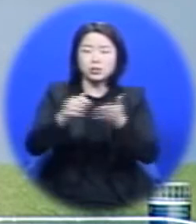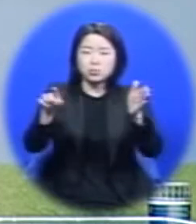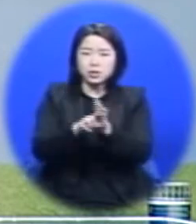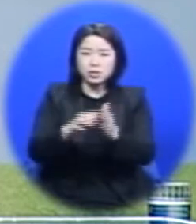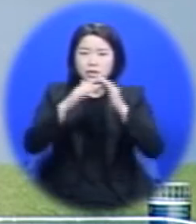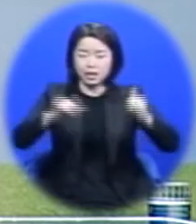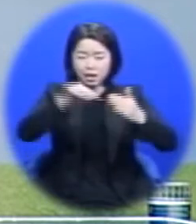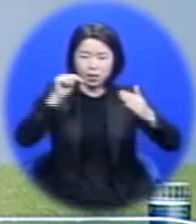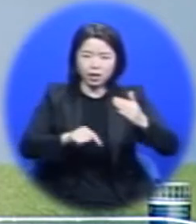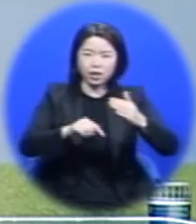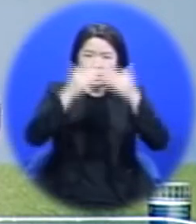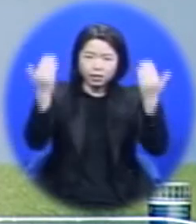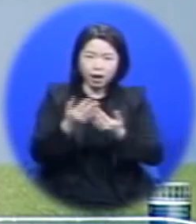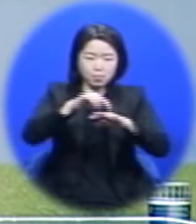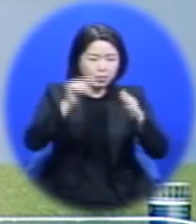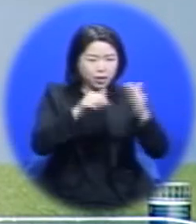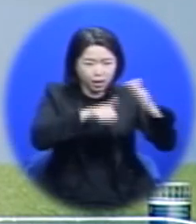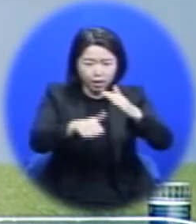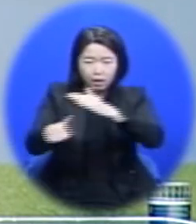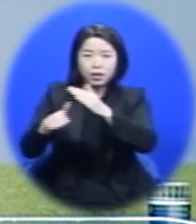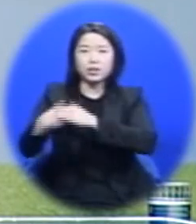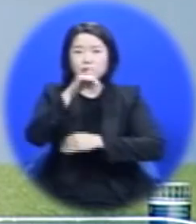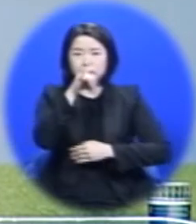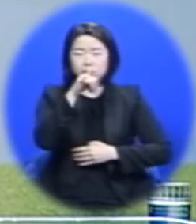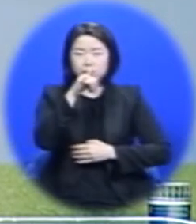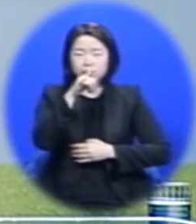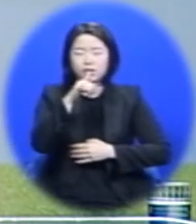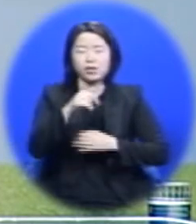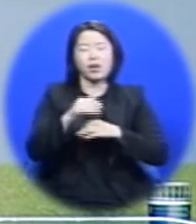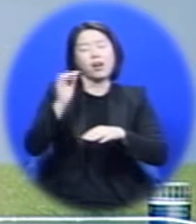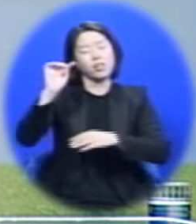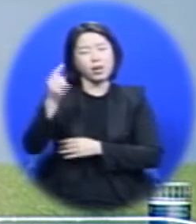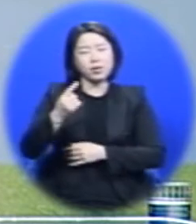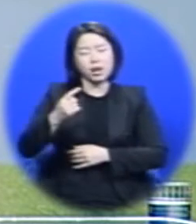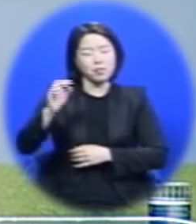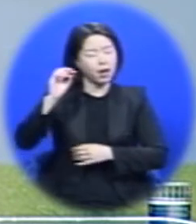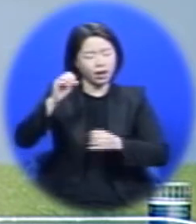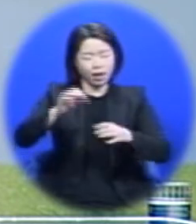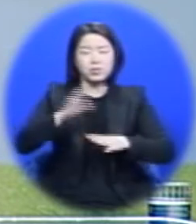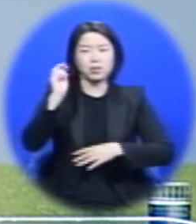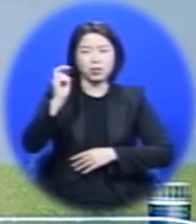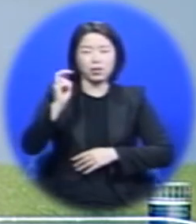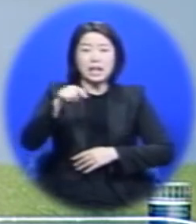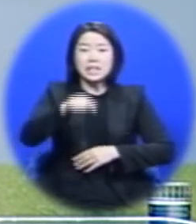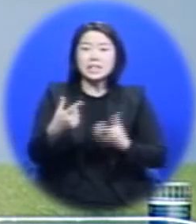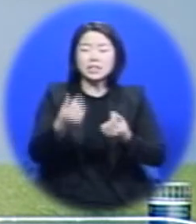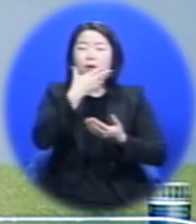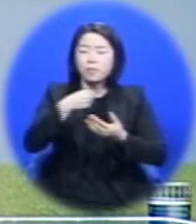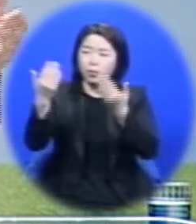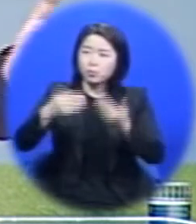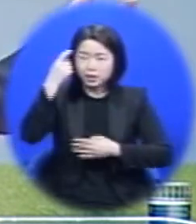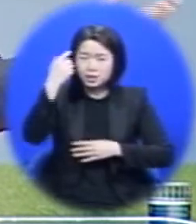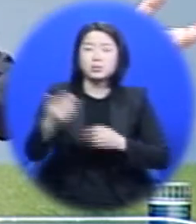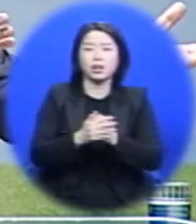안에 하나님이 다 그 마음에 계신 거예요. 다윗은요 까무라칠 거예요. 어떻게 이런 복을